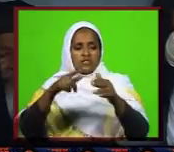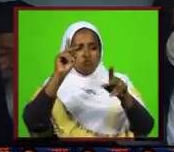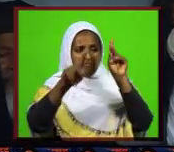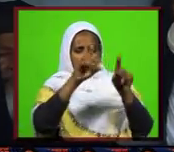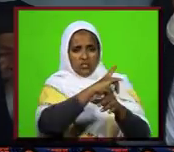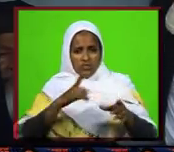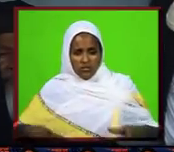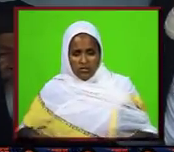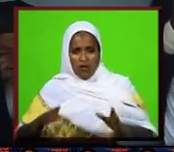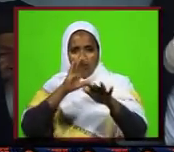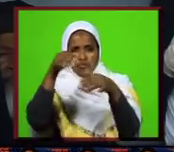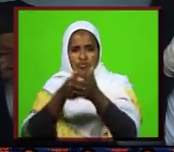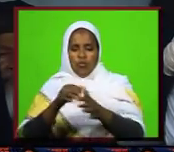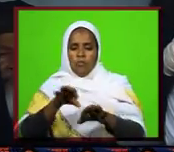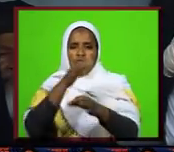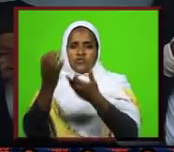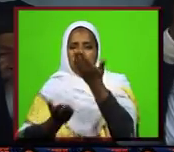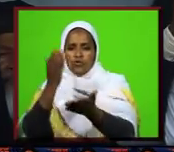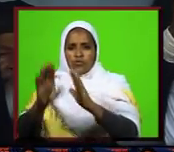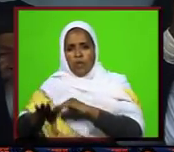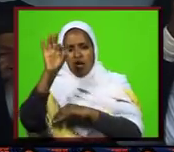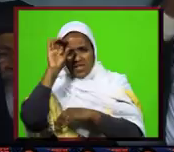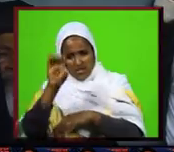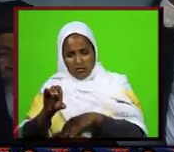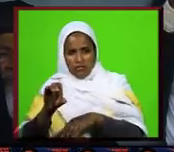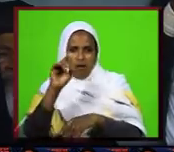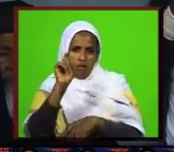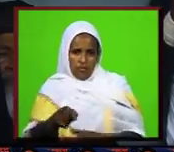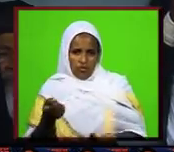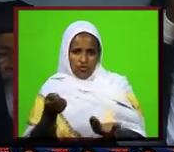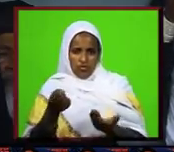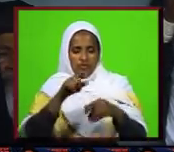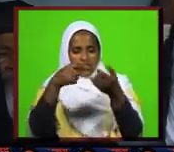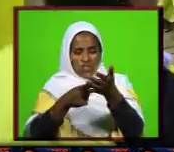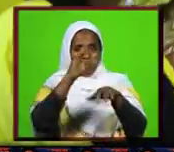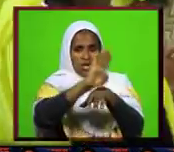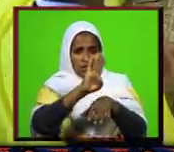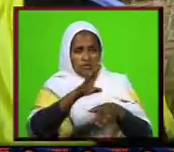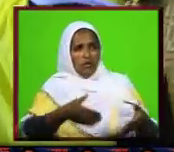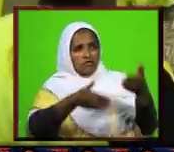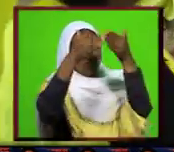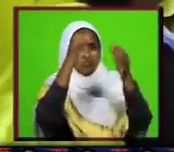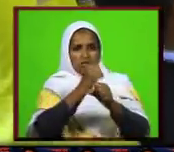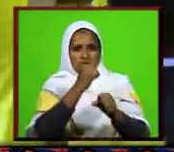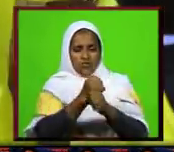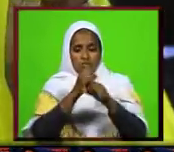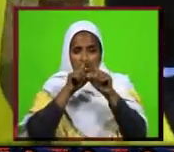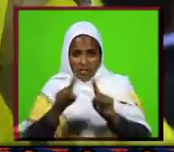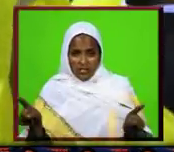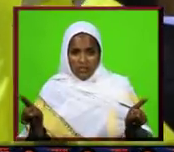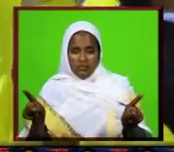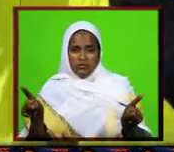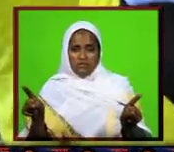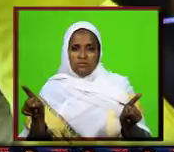ምእመናን መንፈሳዊ አገልግሎት ማግኘት የግድ ይገባቸዋል። ስለዚህ ቤተክርስቲያን ታንጾላቸው ነገር ግን